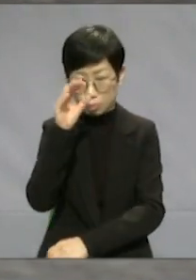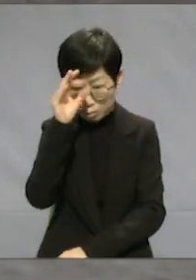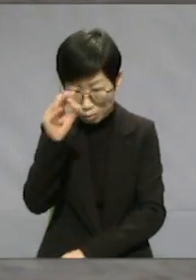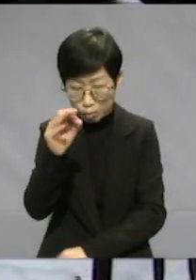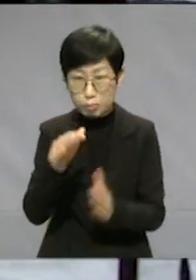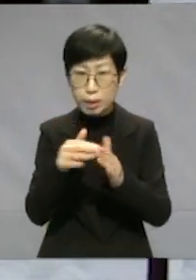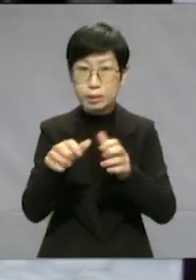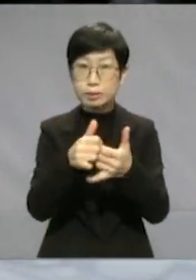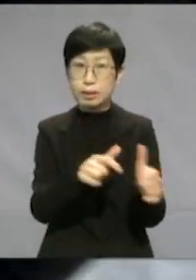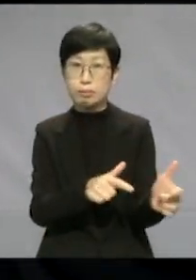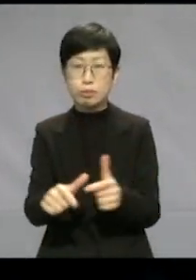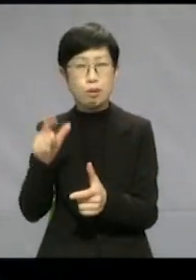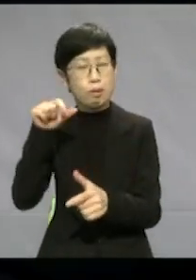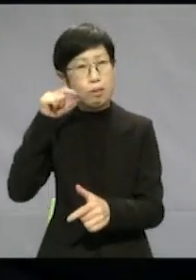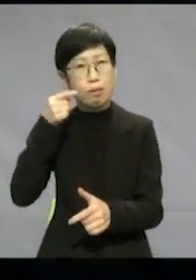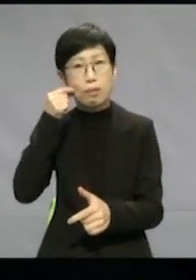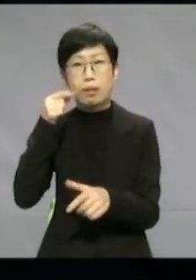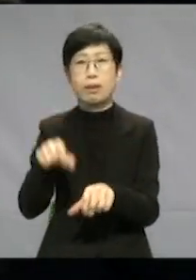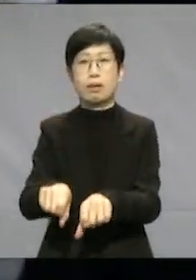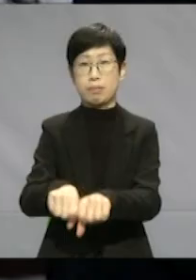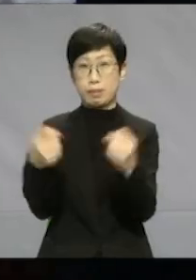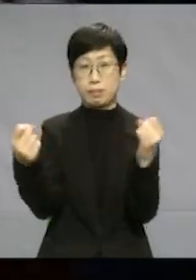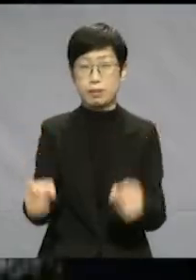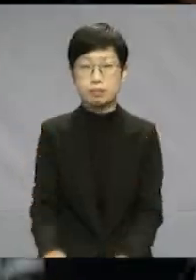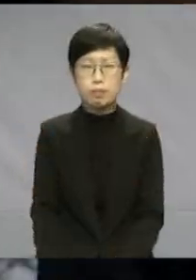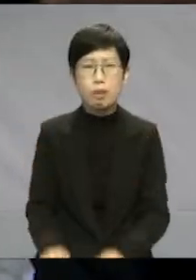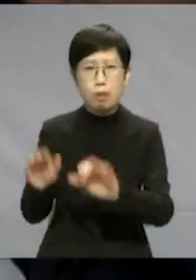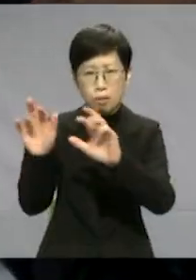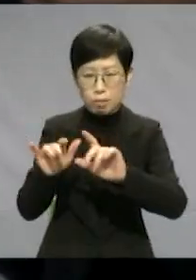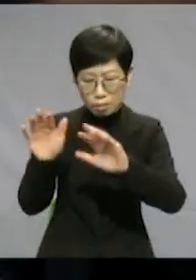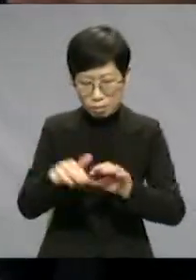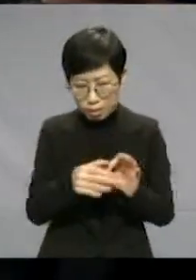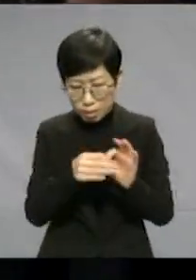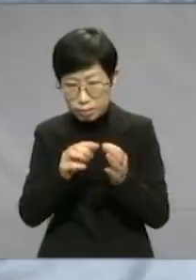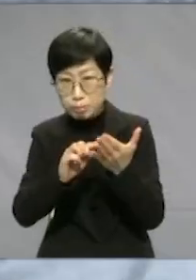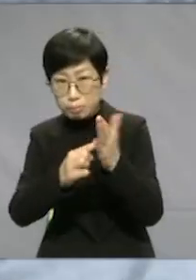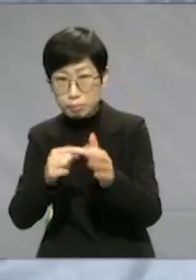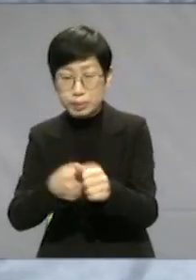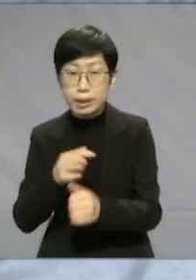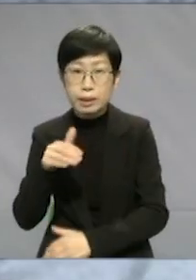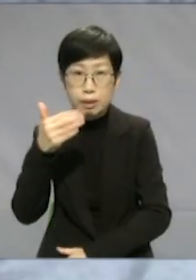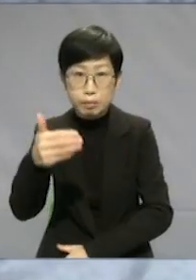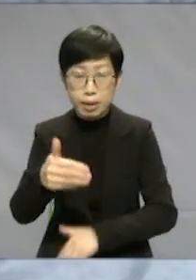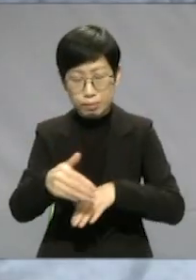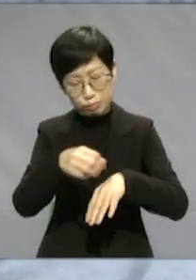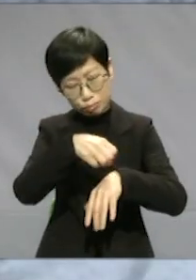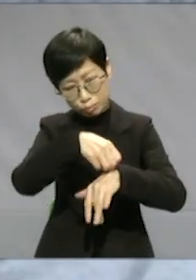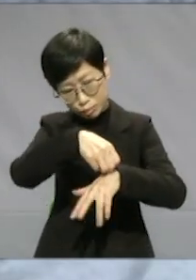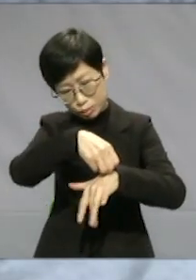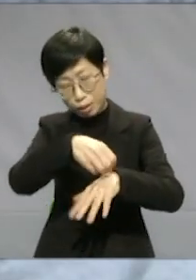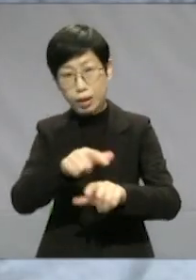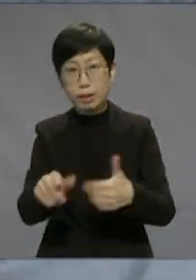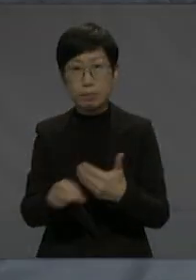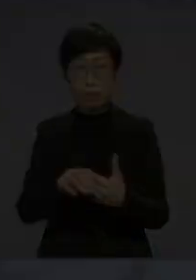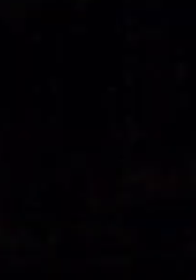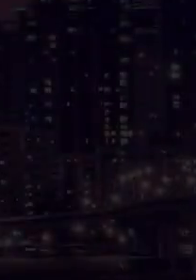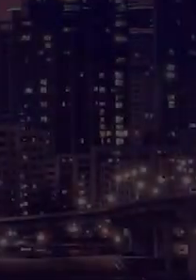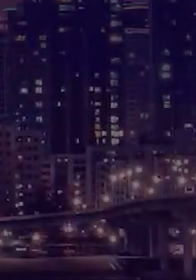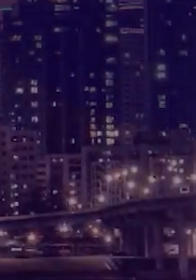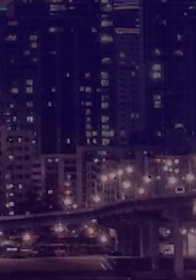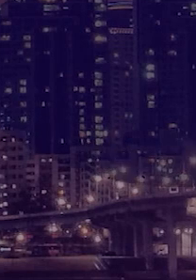인기 폭발. 연예인 눈 예보에 가족은 다음 작품으로 문어나 바나나를 만들 예정이라네요.